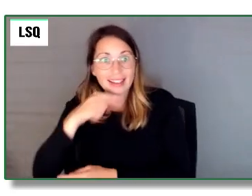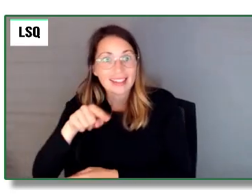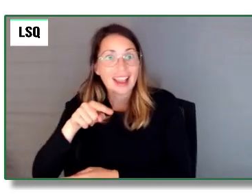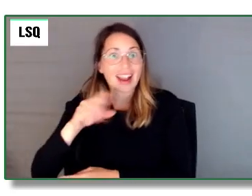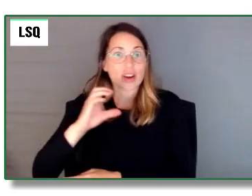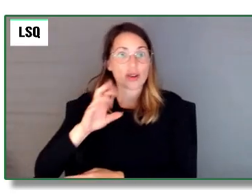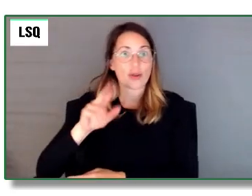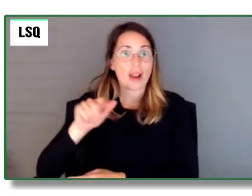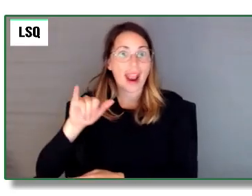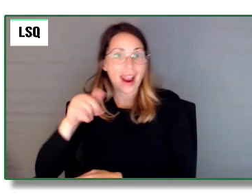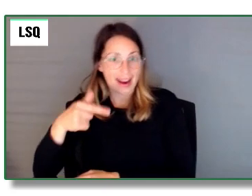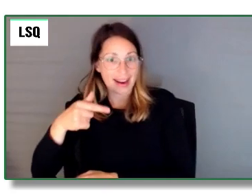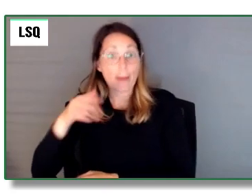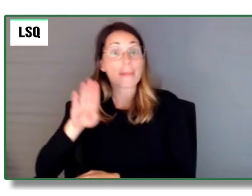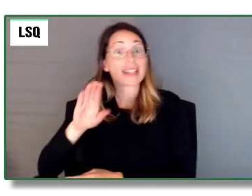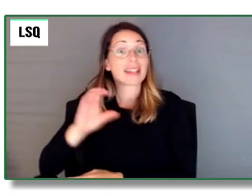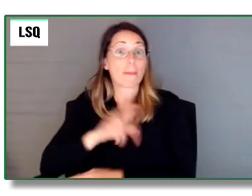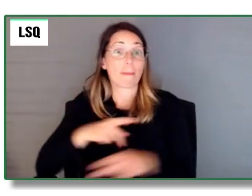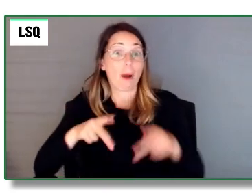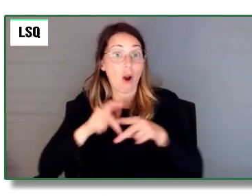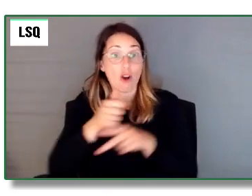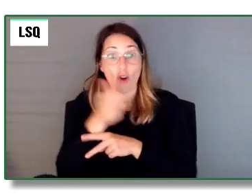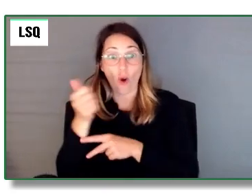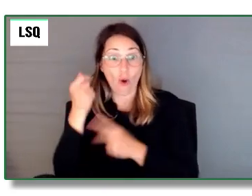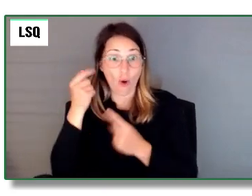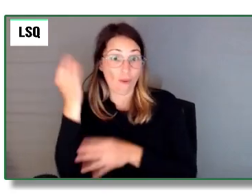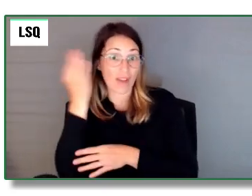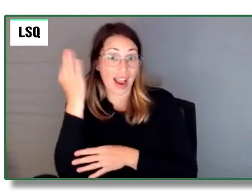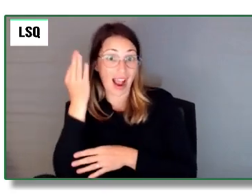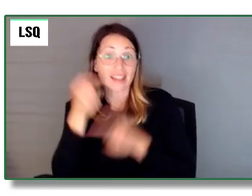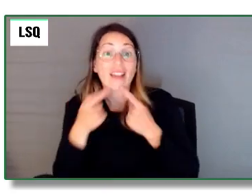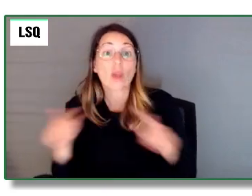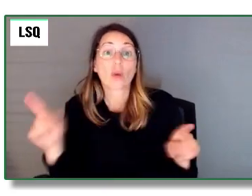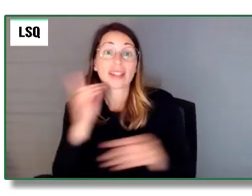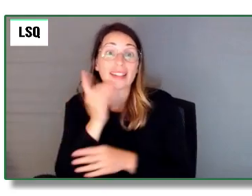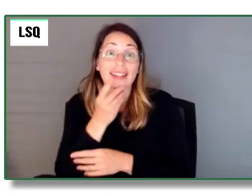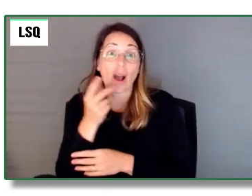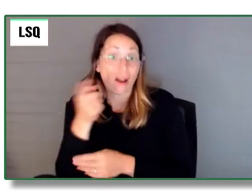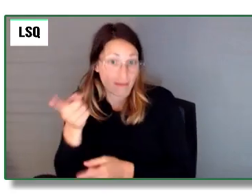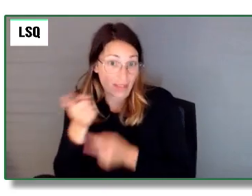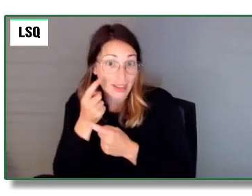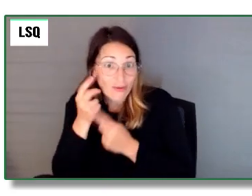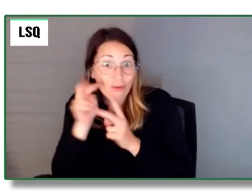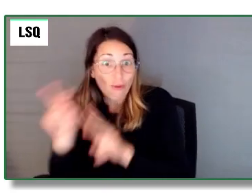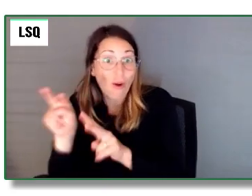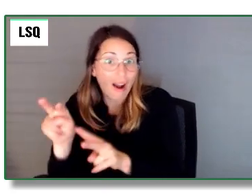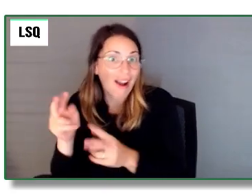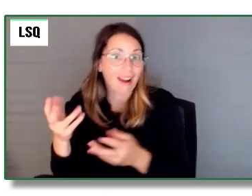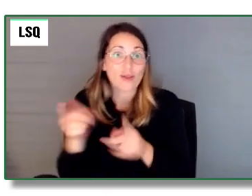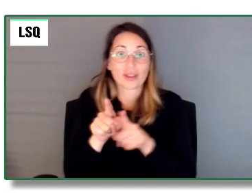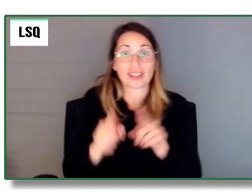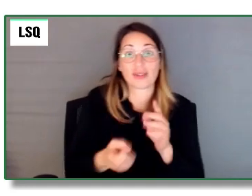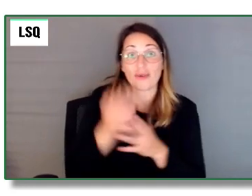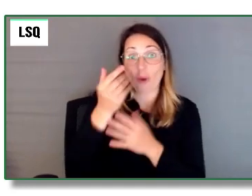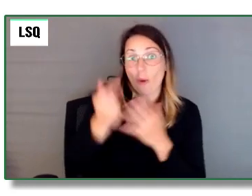organisée au mois de décembre. Je vous invite à aller voir ce qu'il en est. Il y a un nouveau point que je tenais à soulever